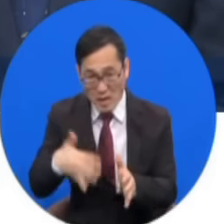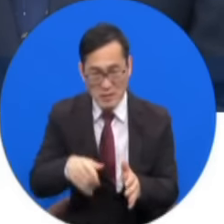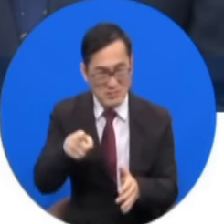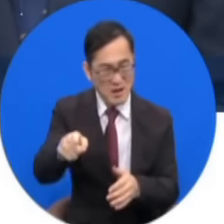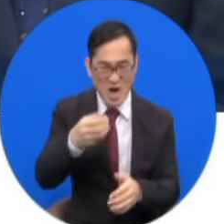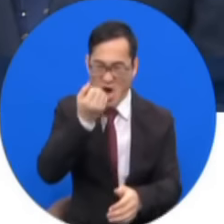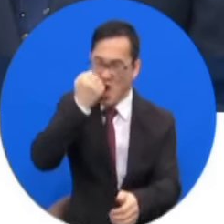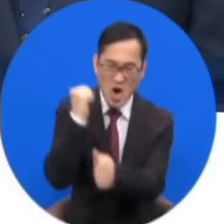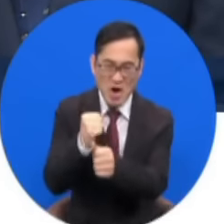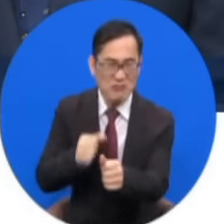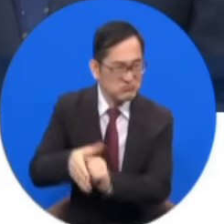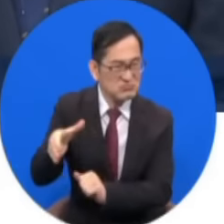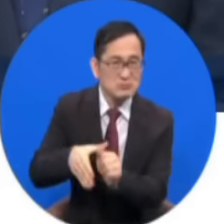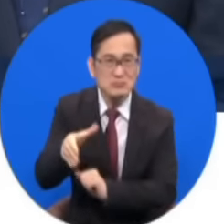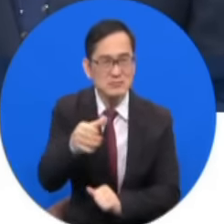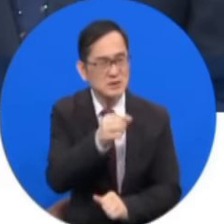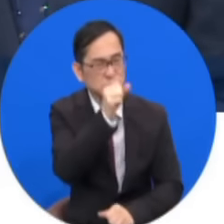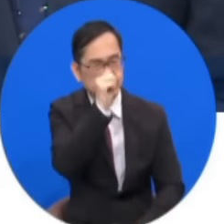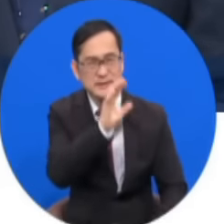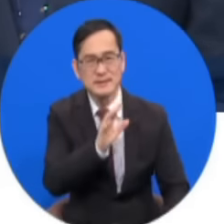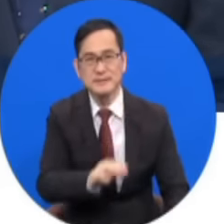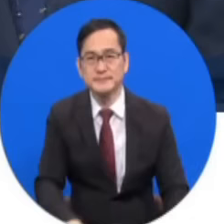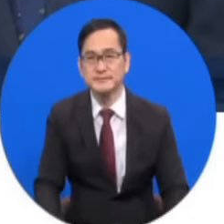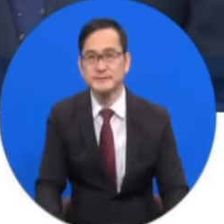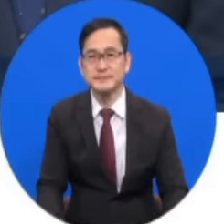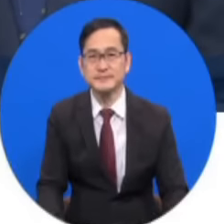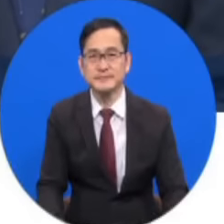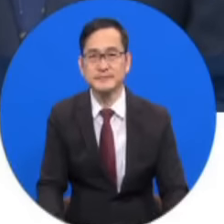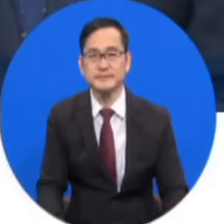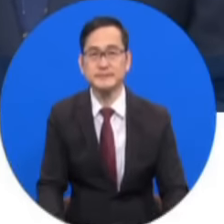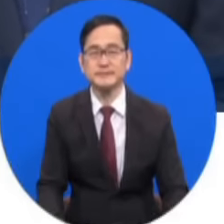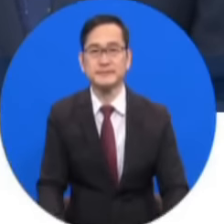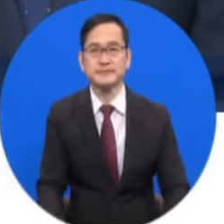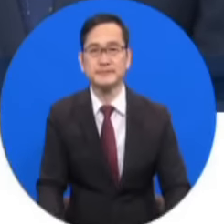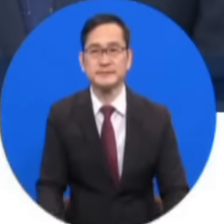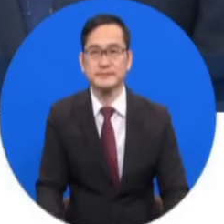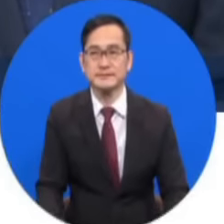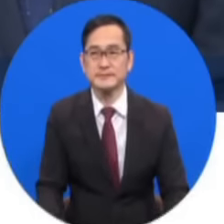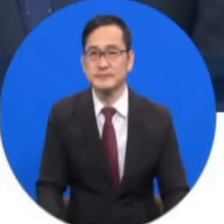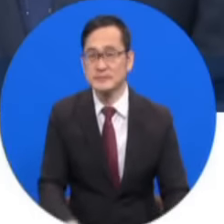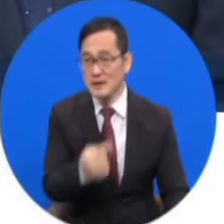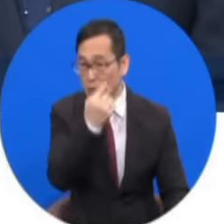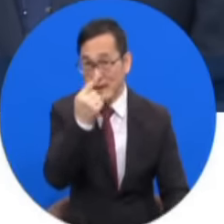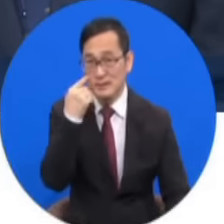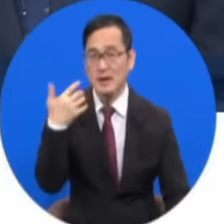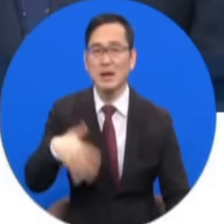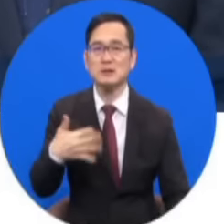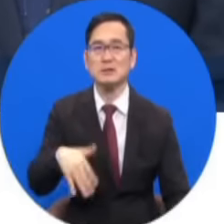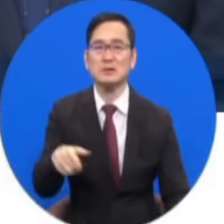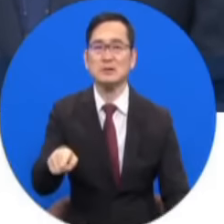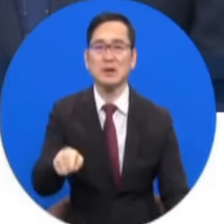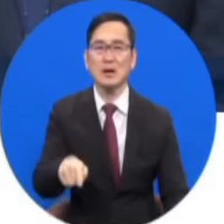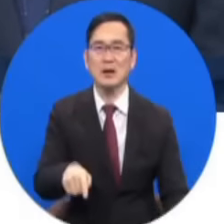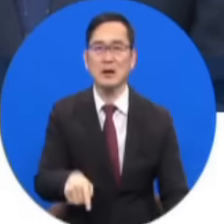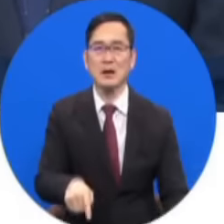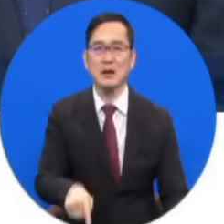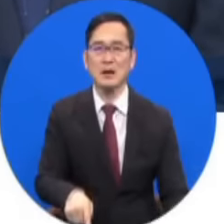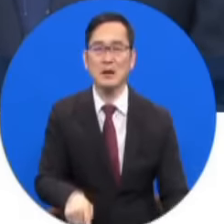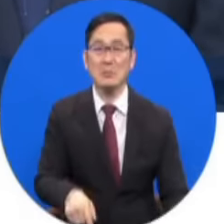관리법 위반이라고 하면 거의 처벌받게 돼 있거든요 그런데 이제 이렇게 아직 확인되지 않은 여러 가지 사실 관계를